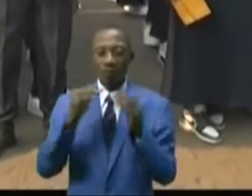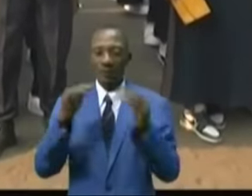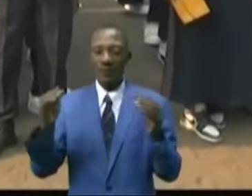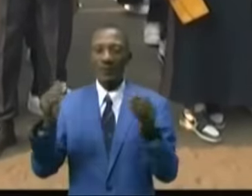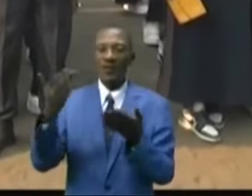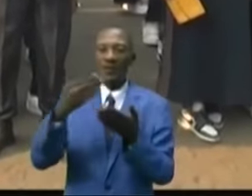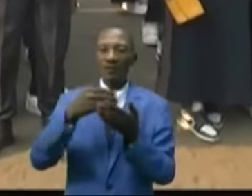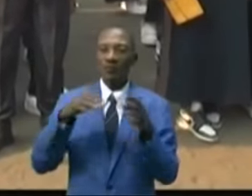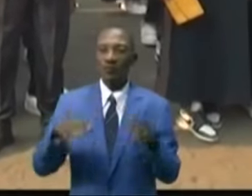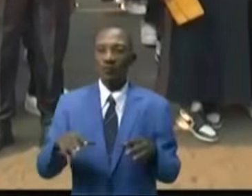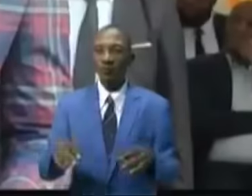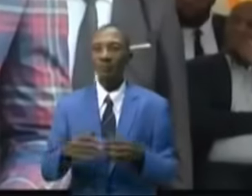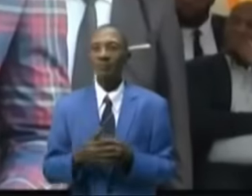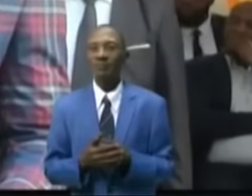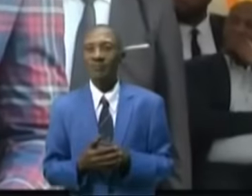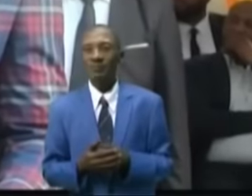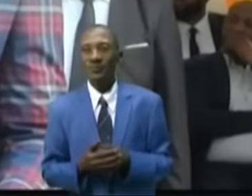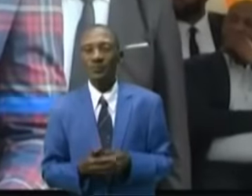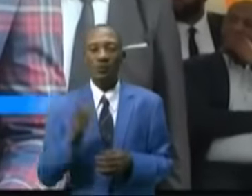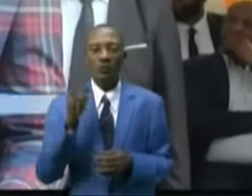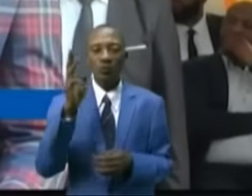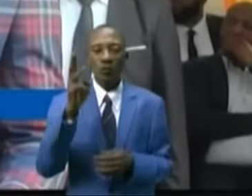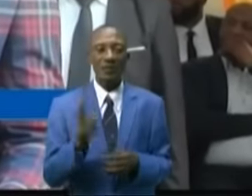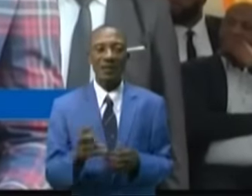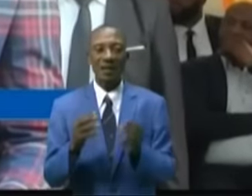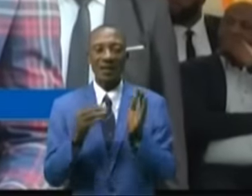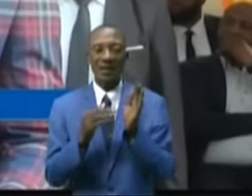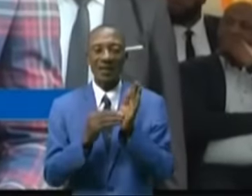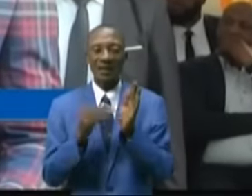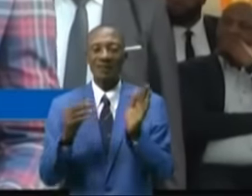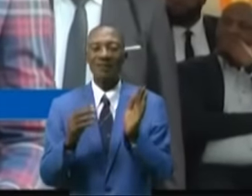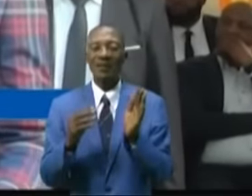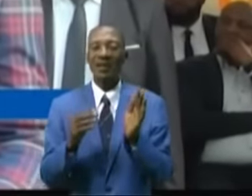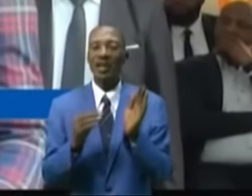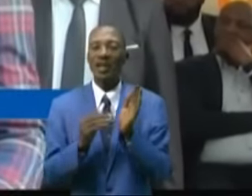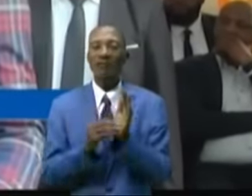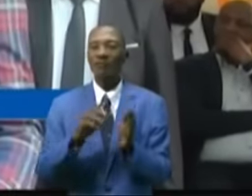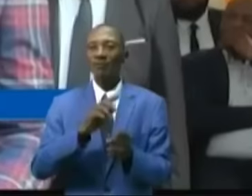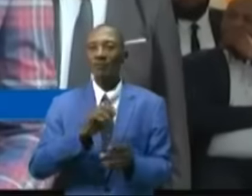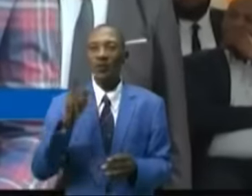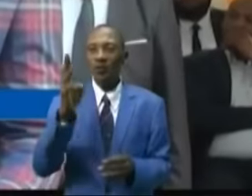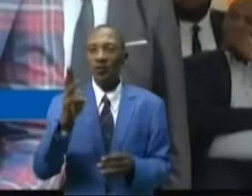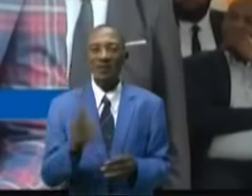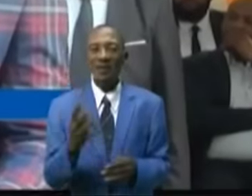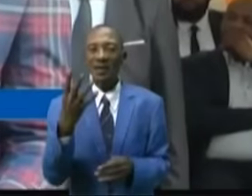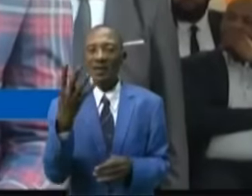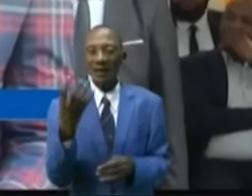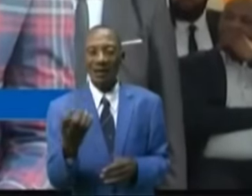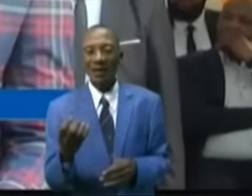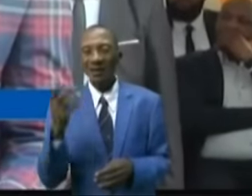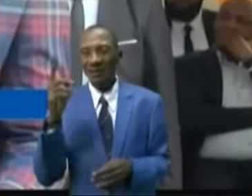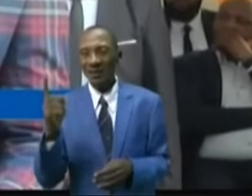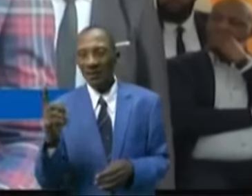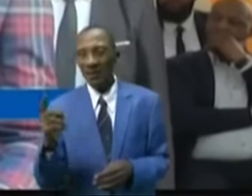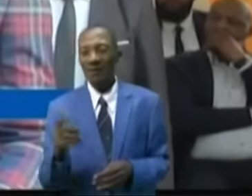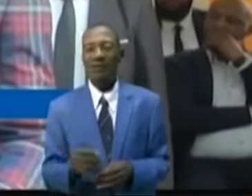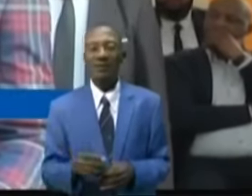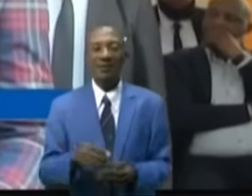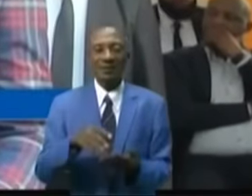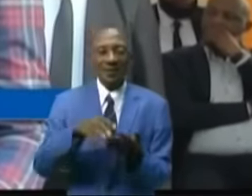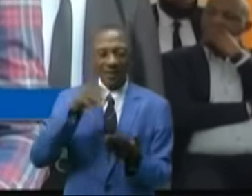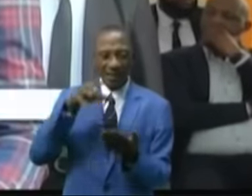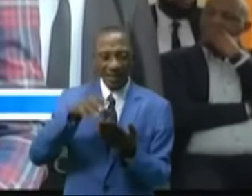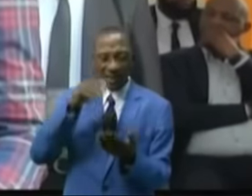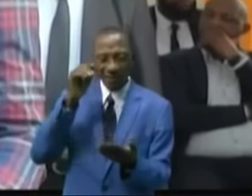convient d'indiquer que 389 841 de ces candidats du cycle long ont suivi des filières techniques et qu'ils